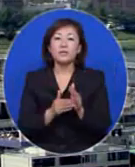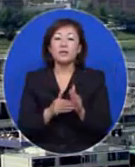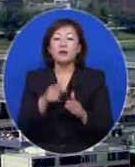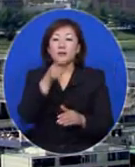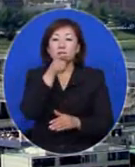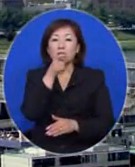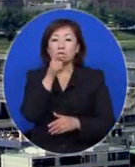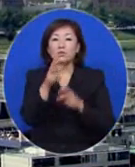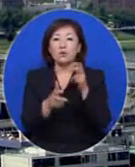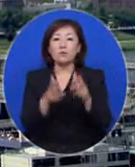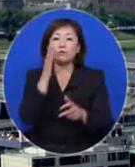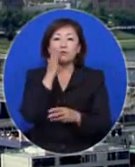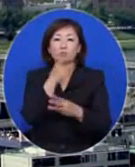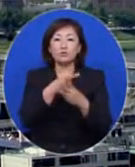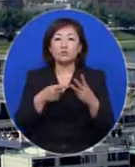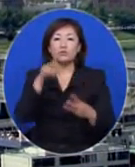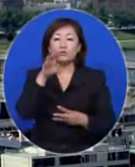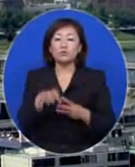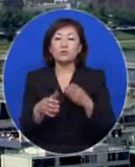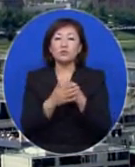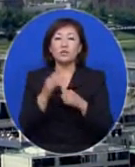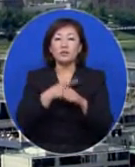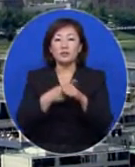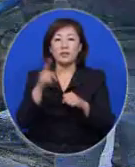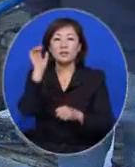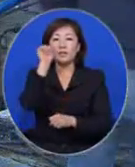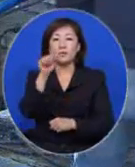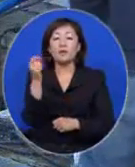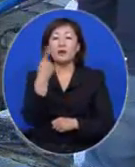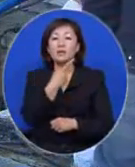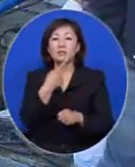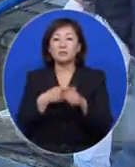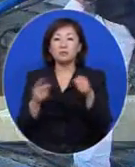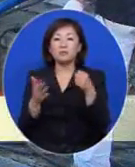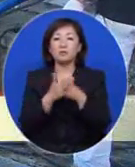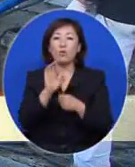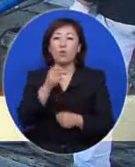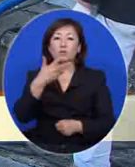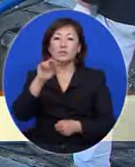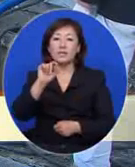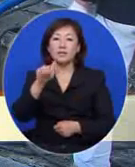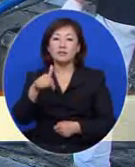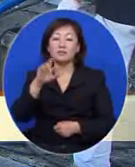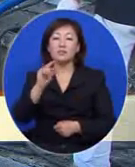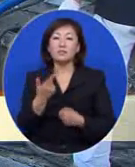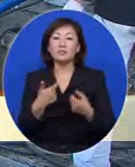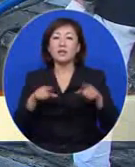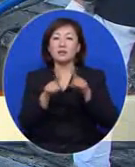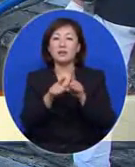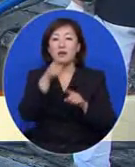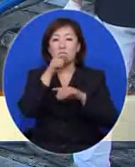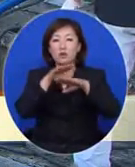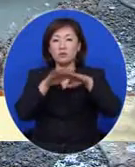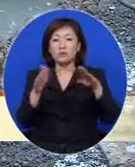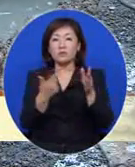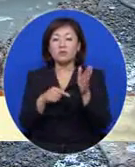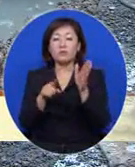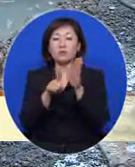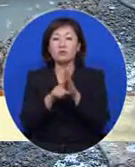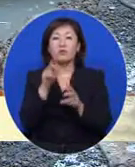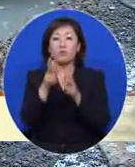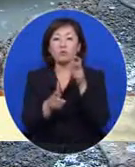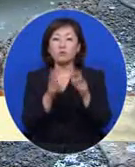상수도 사업본부 울주사업소는 내일 새벽 1시부터 4시간 동안 온산읍 덕신리 일원 수압 균등화 공사를 실시한다고